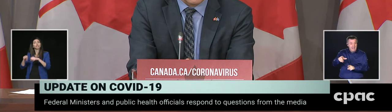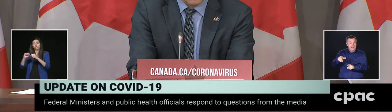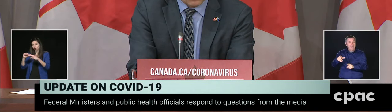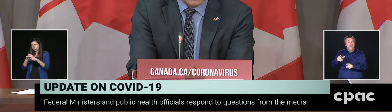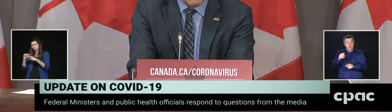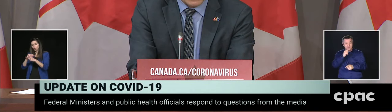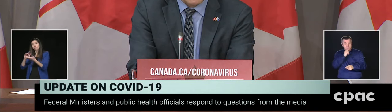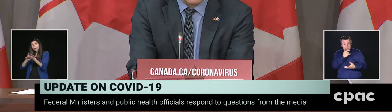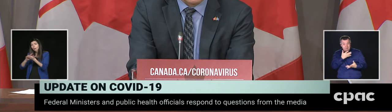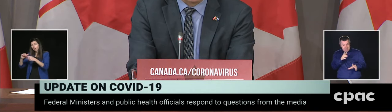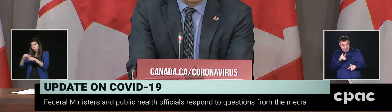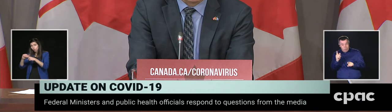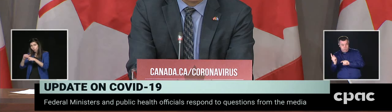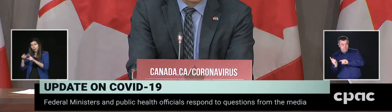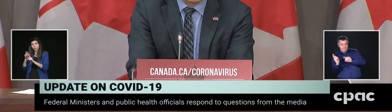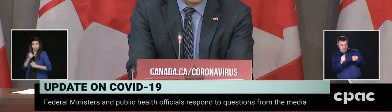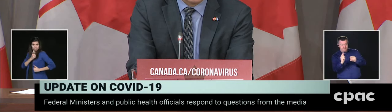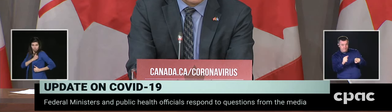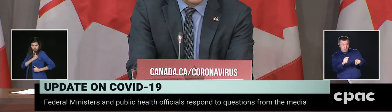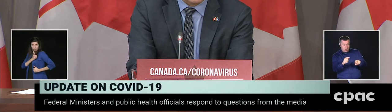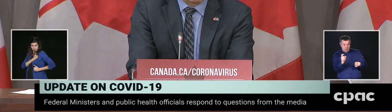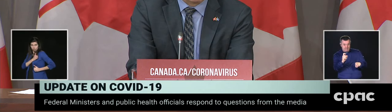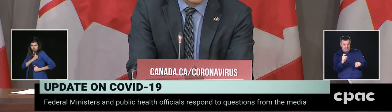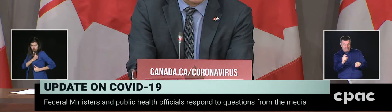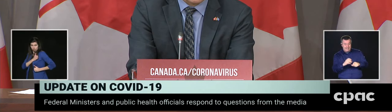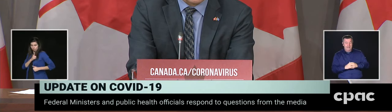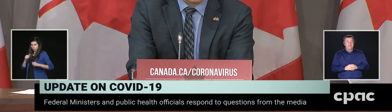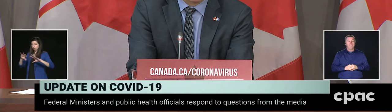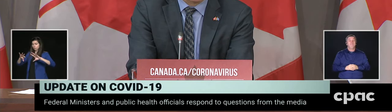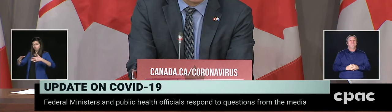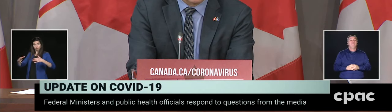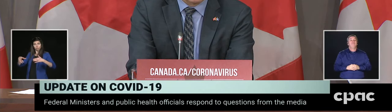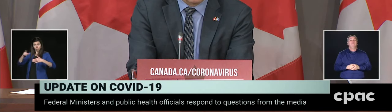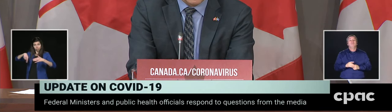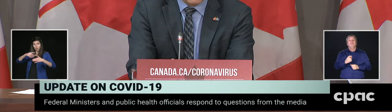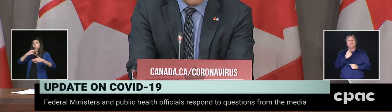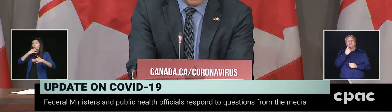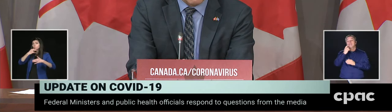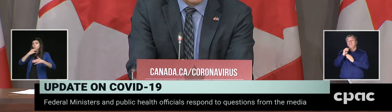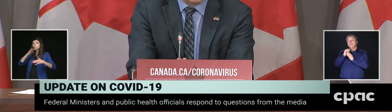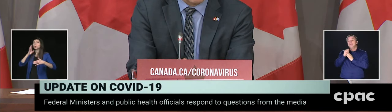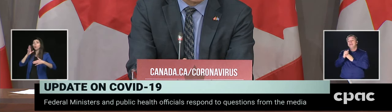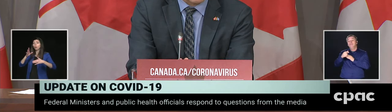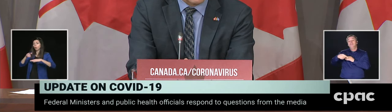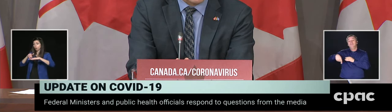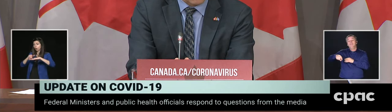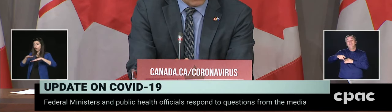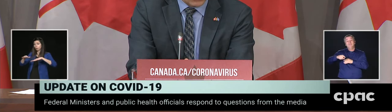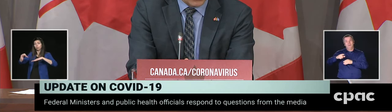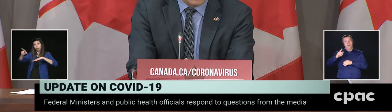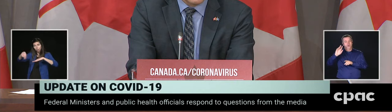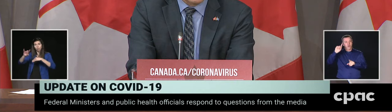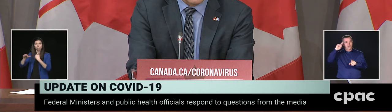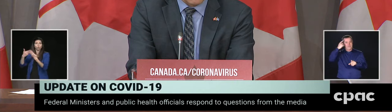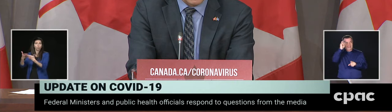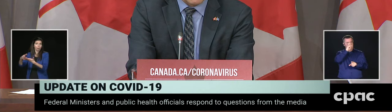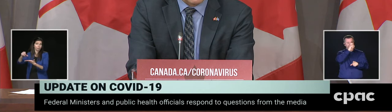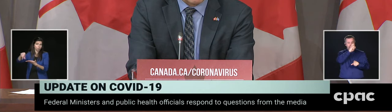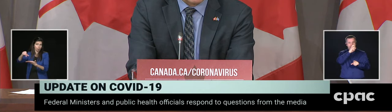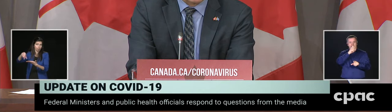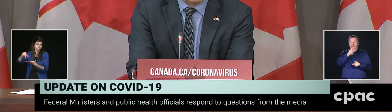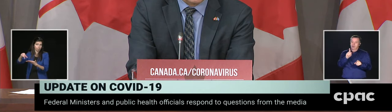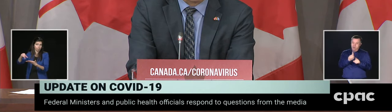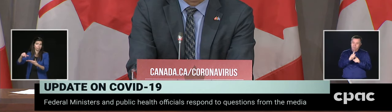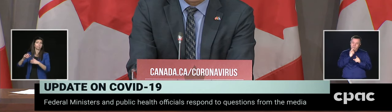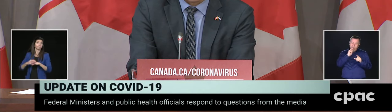déployés au Québec sous le leadership et la direction du gouvernement du Québec, comme ça doit être le cas. C'est le gouvernement